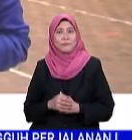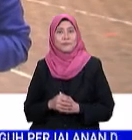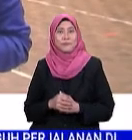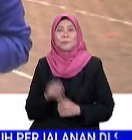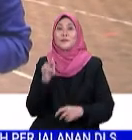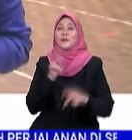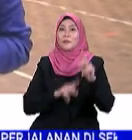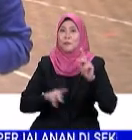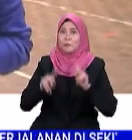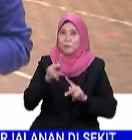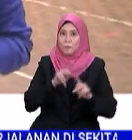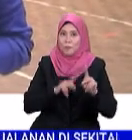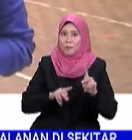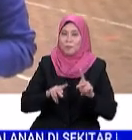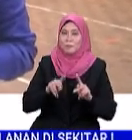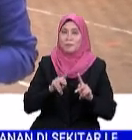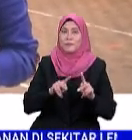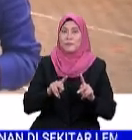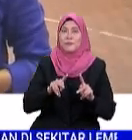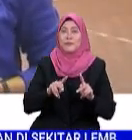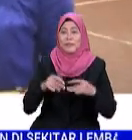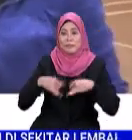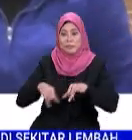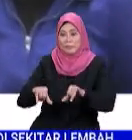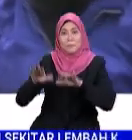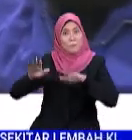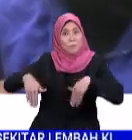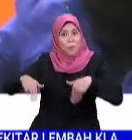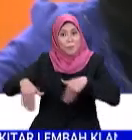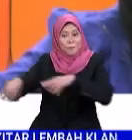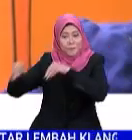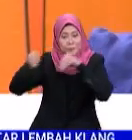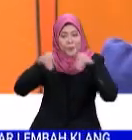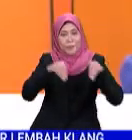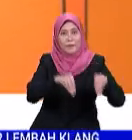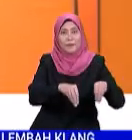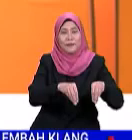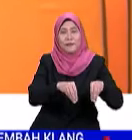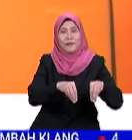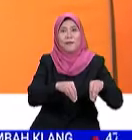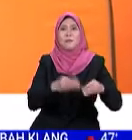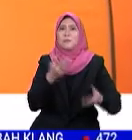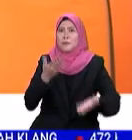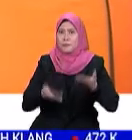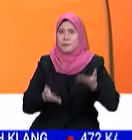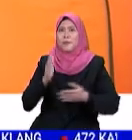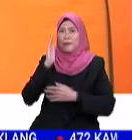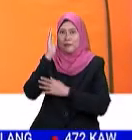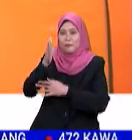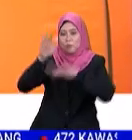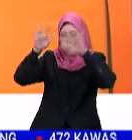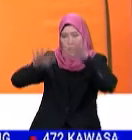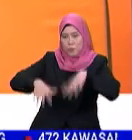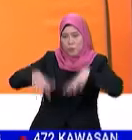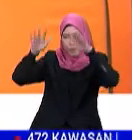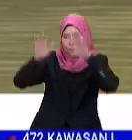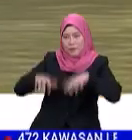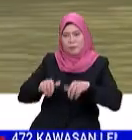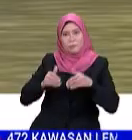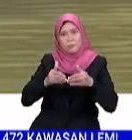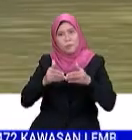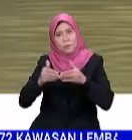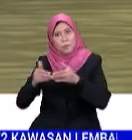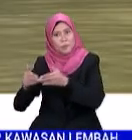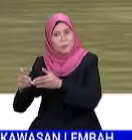Bagi penduduk yang masih belum berpindah, sebab dijangka hujan akan berterusan,